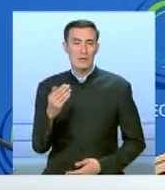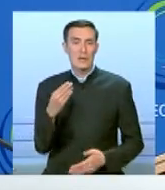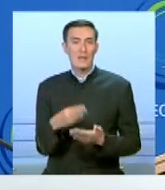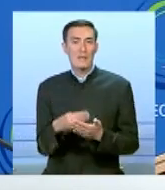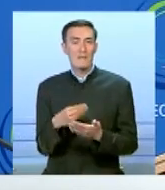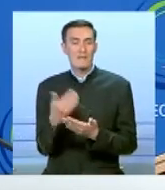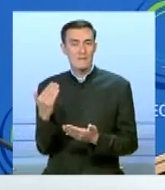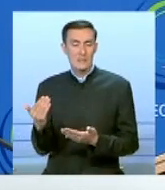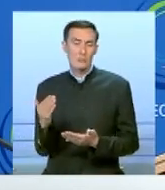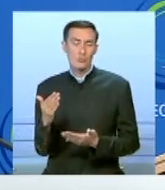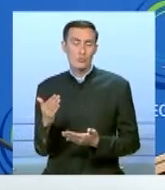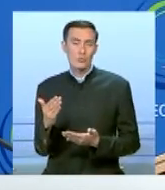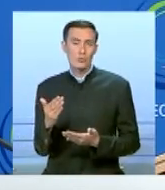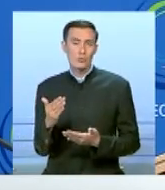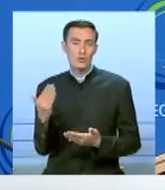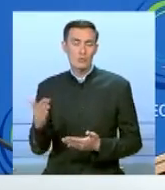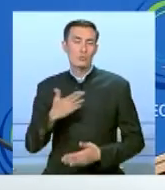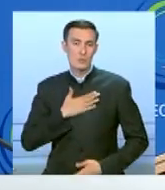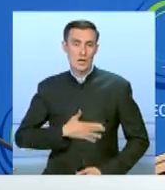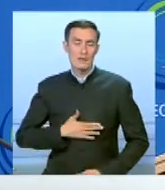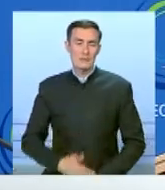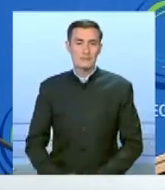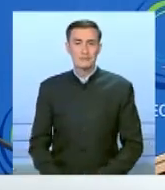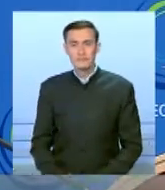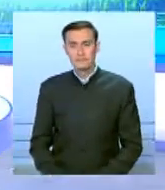в определенной степени устраивает.